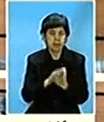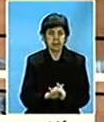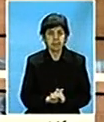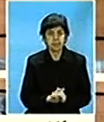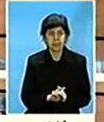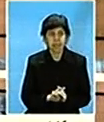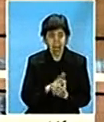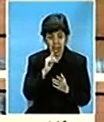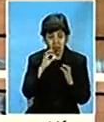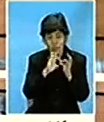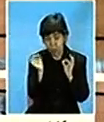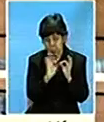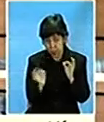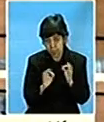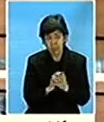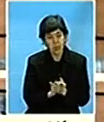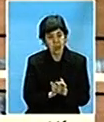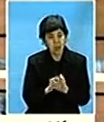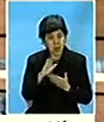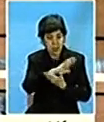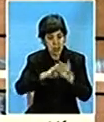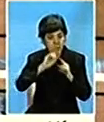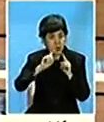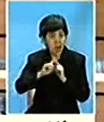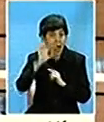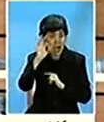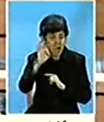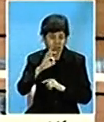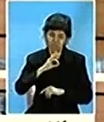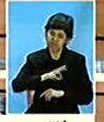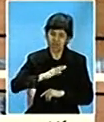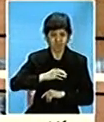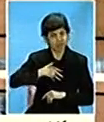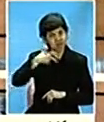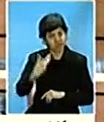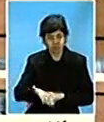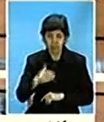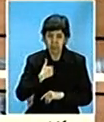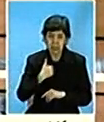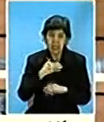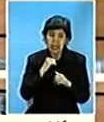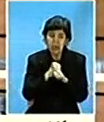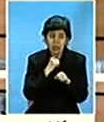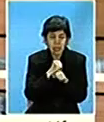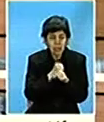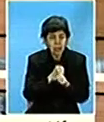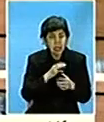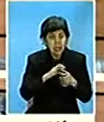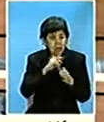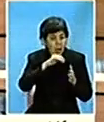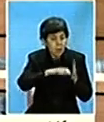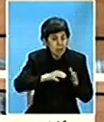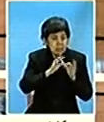เนื้อข่าวจาก9ประเทศร้องเรื่องแสลงหูต่อร่วมงานล้างท่อสำคัญกว่านั่นคือหัวข่